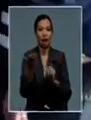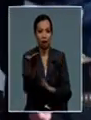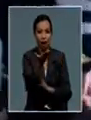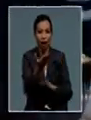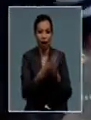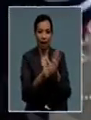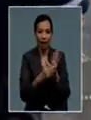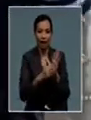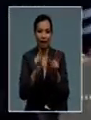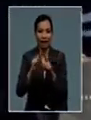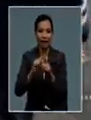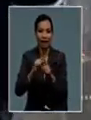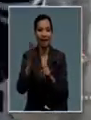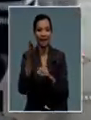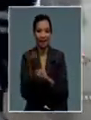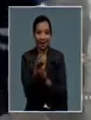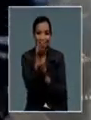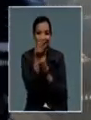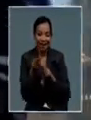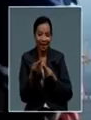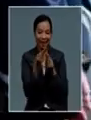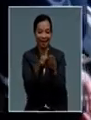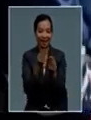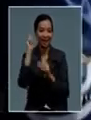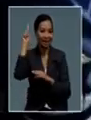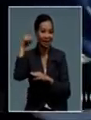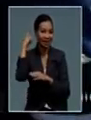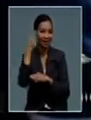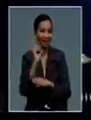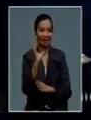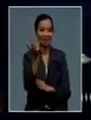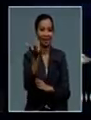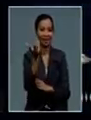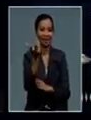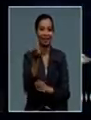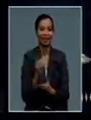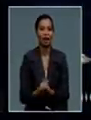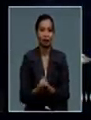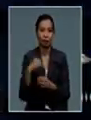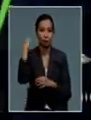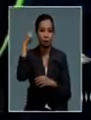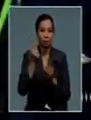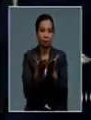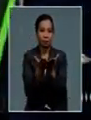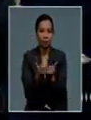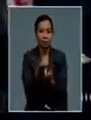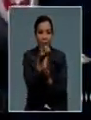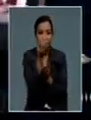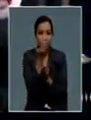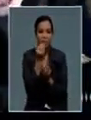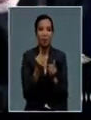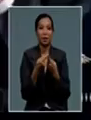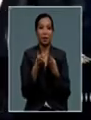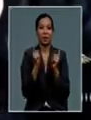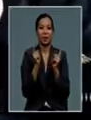อกสารใดๆนะครับมอบดอกไม้ให้เนื่องในวันสตรีสากลโดยผู้หญิงที่ได้รับดอกไม้ส่วนใหญ่ก็โอ้แปลก